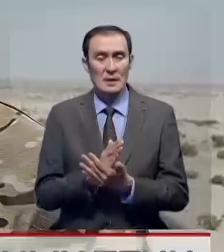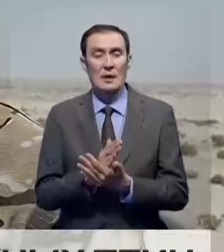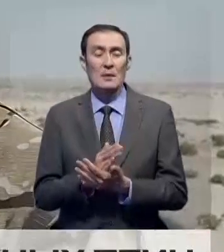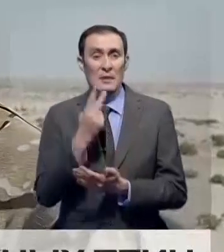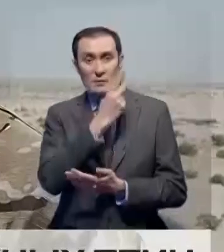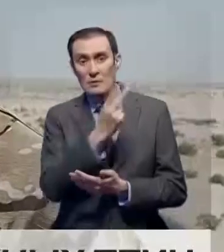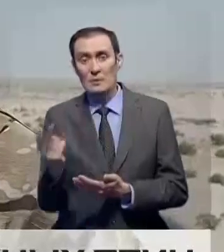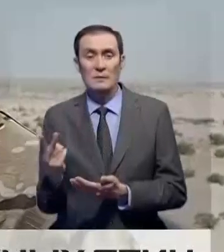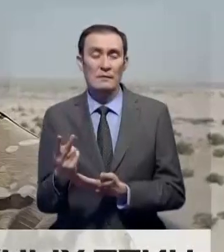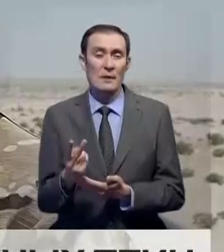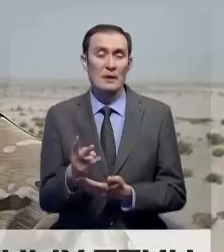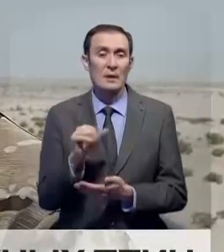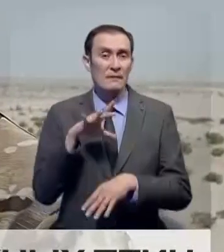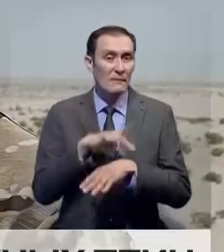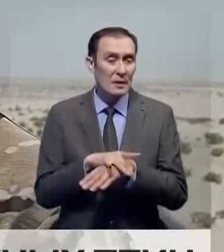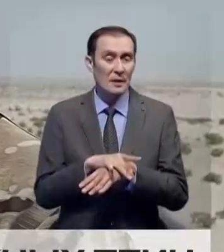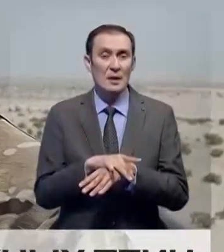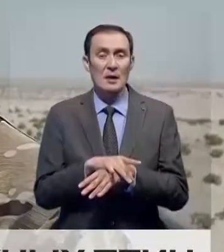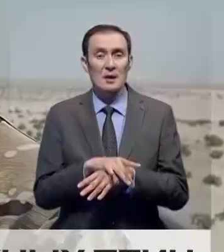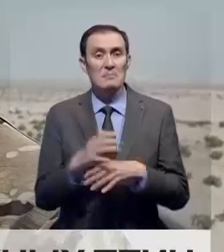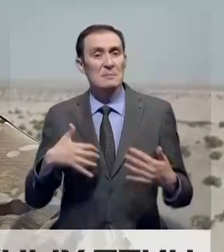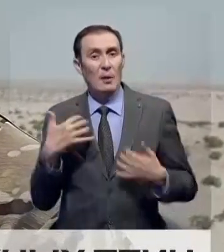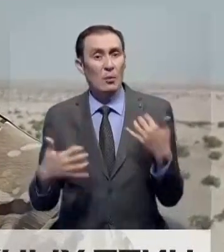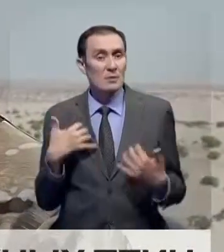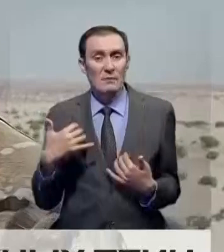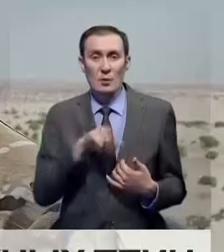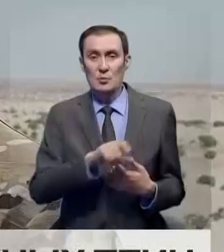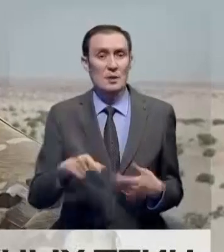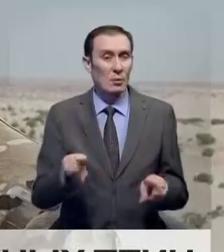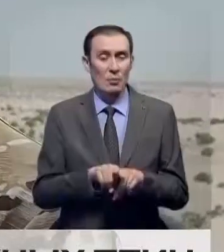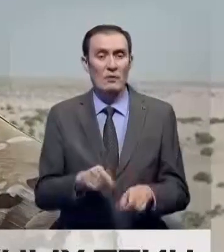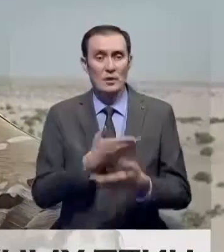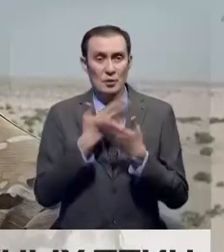визуальном осмотре на наличие факторов беспокойства не подтвердилось.